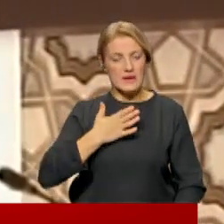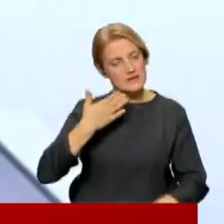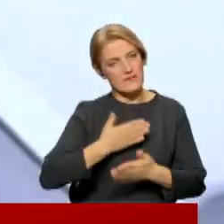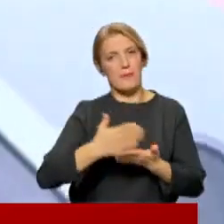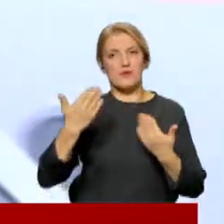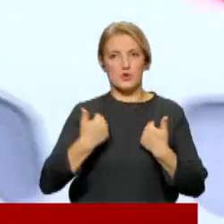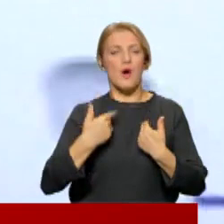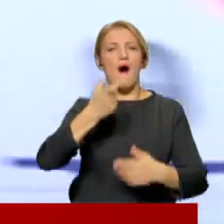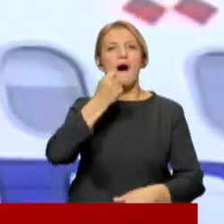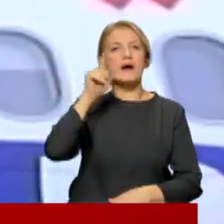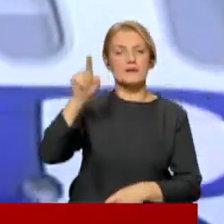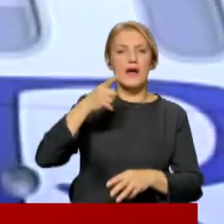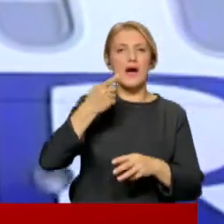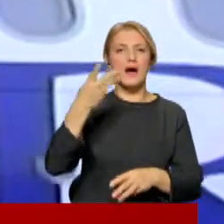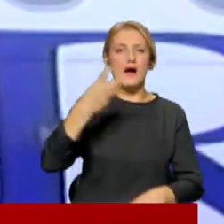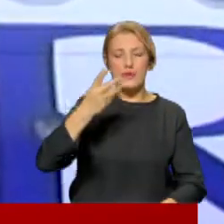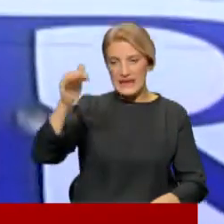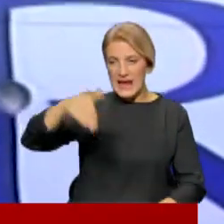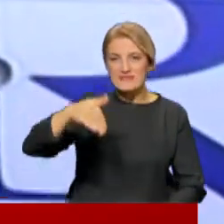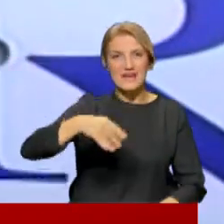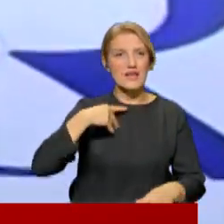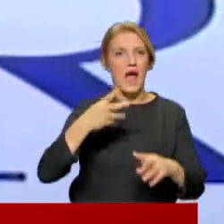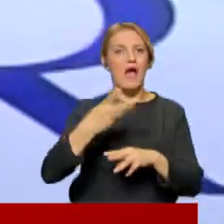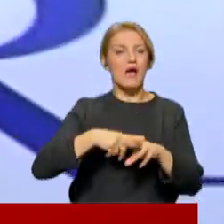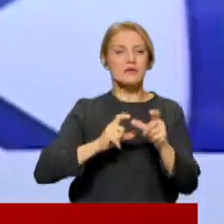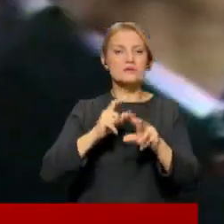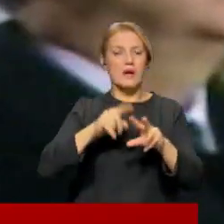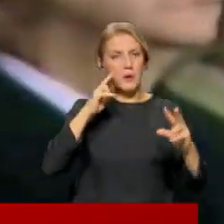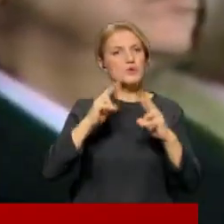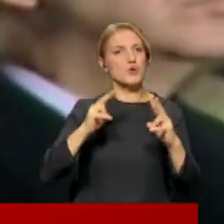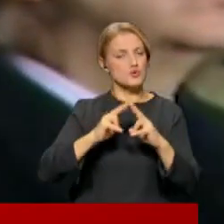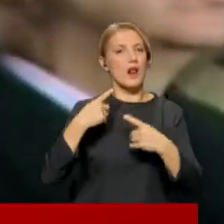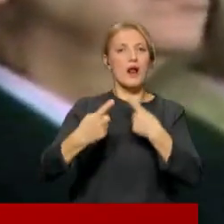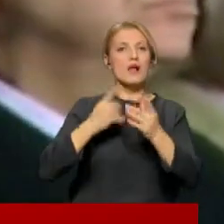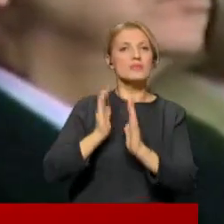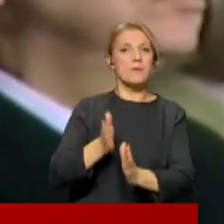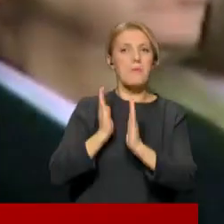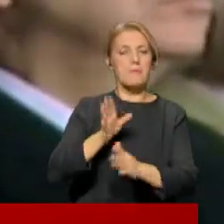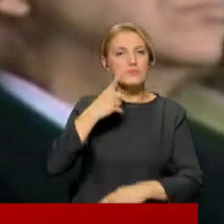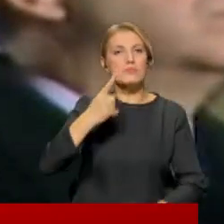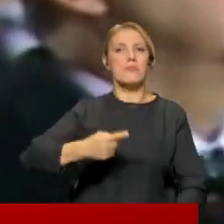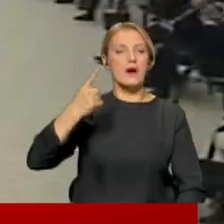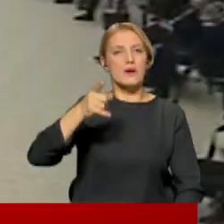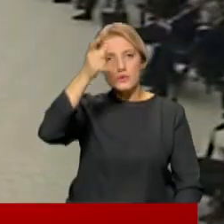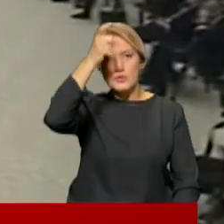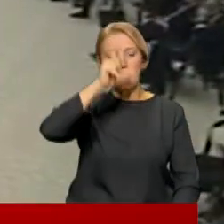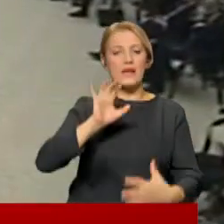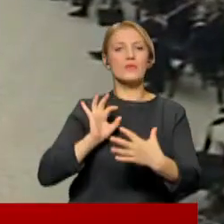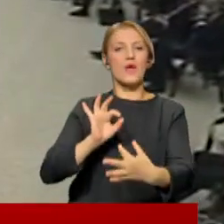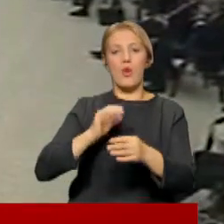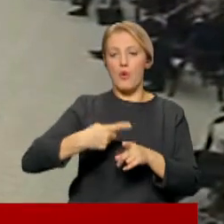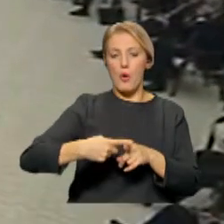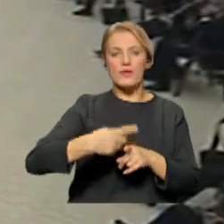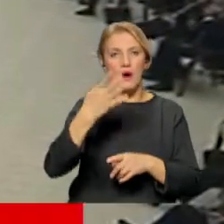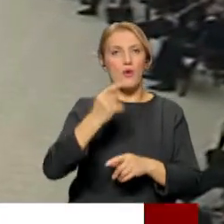sürdürüyoruz Ankara'da Erdoğan'ın gelseydi hesapla görüşürüm ifadelerini yankısı sürerken cumhurbaşkanı Türkiye'nin diyalog